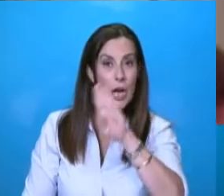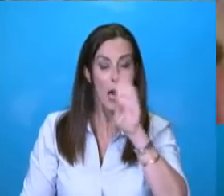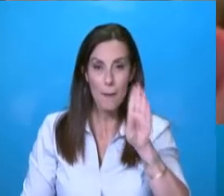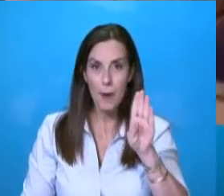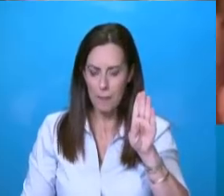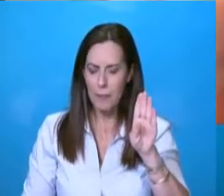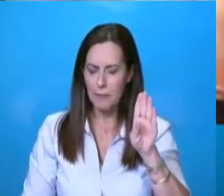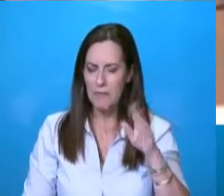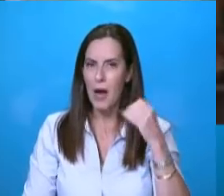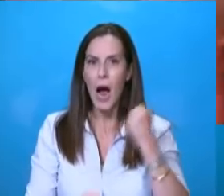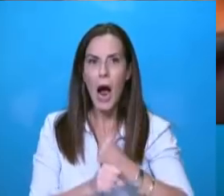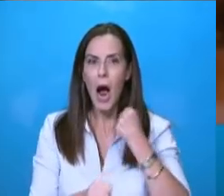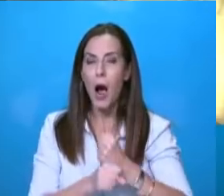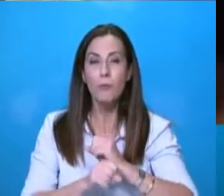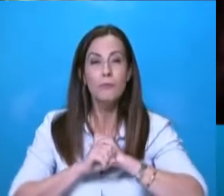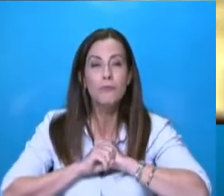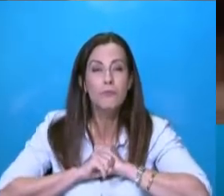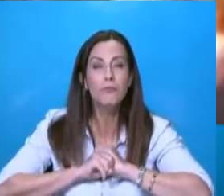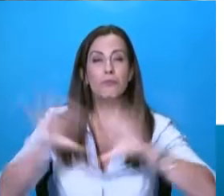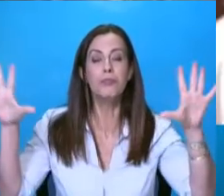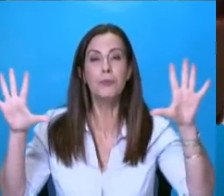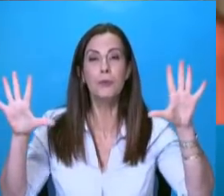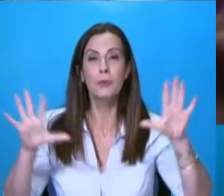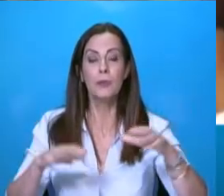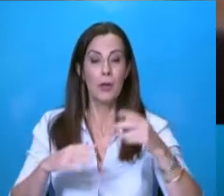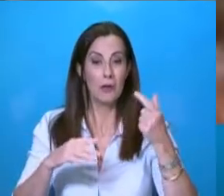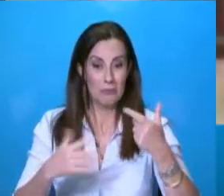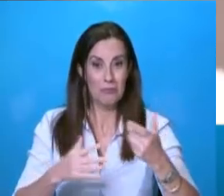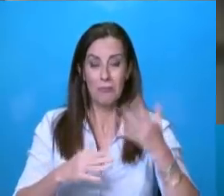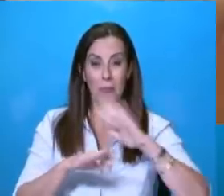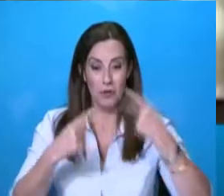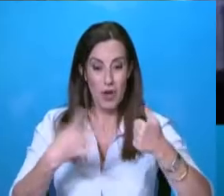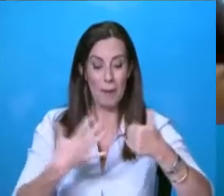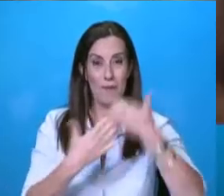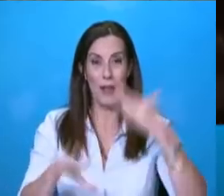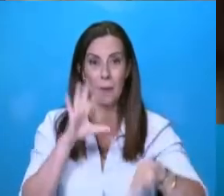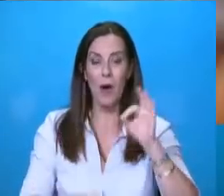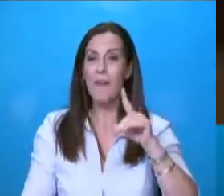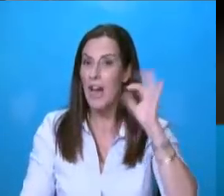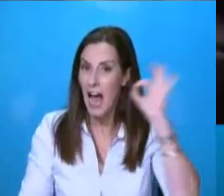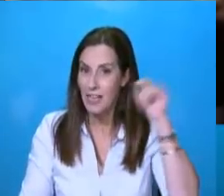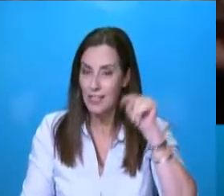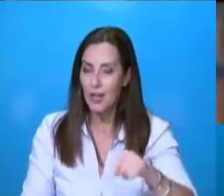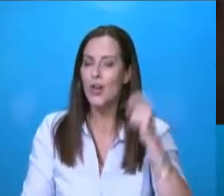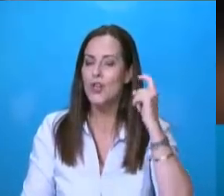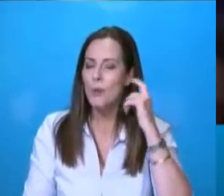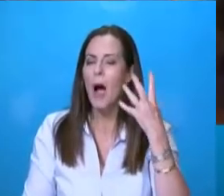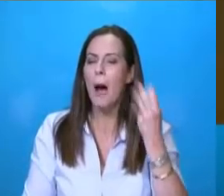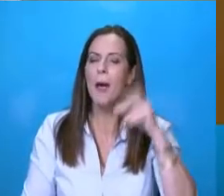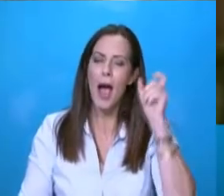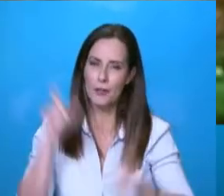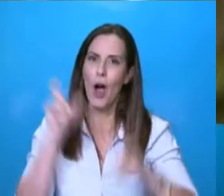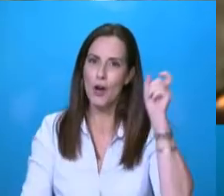דרמטיות והובילו לסיקור תקשורתי נרחב רק 6 ימים לפני הבחירות, אבל את ההזעקה הזאת שמעו מאות אלפי